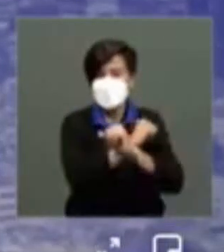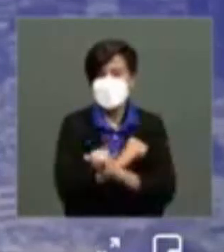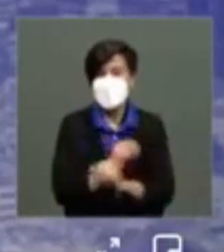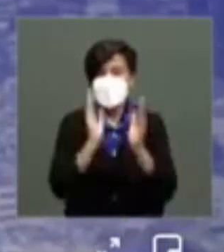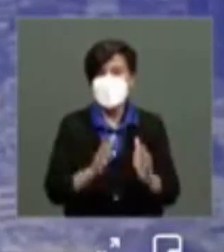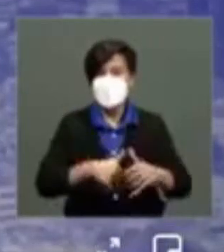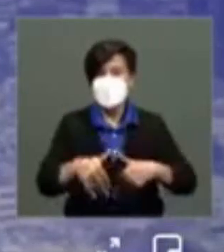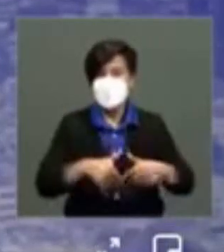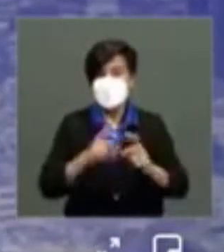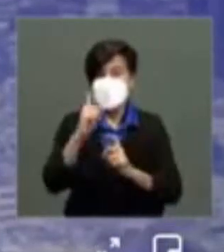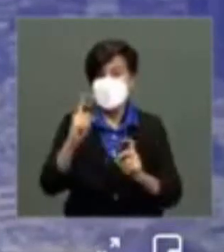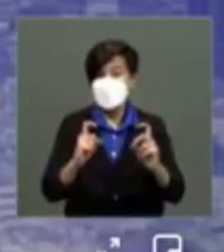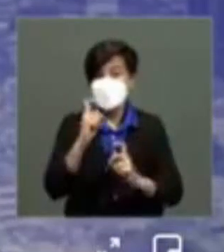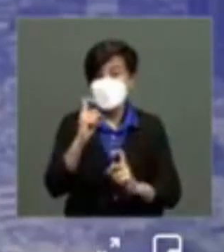ได้ก็อาจจะช้าเกินไปก็ได้ค่ะ